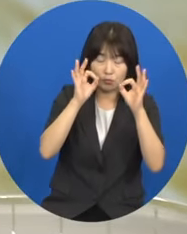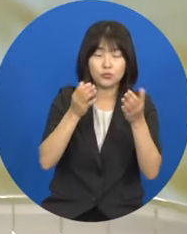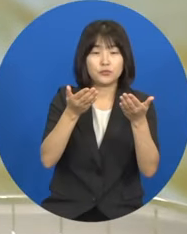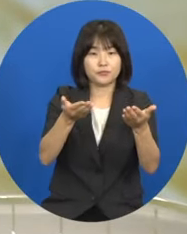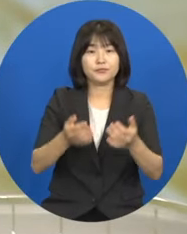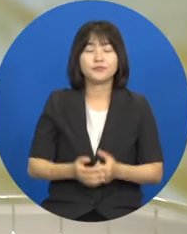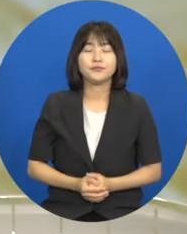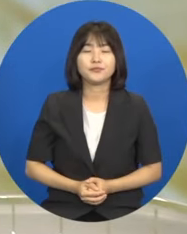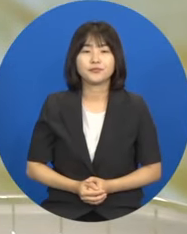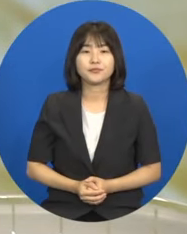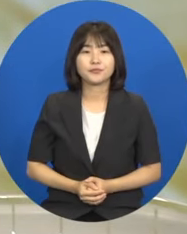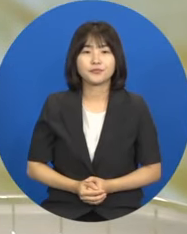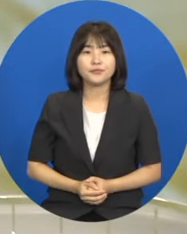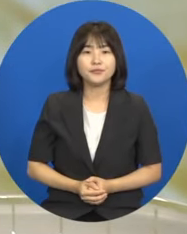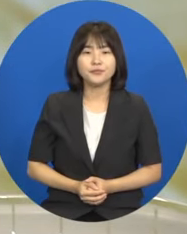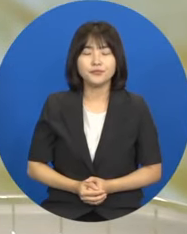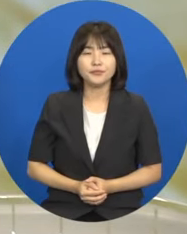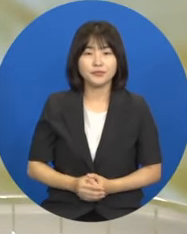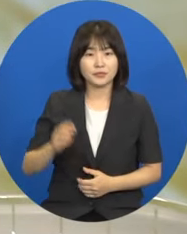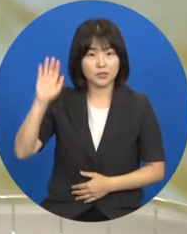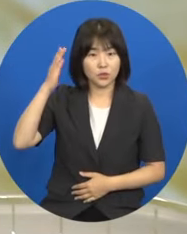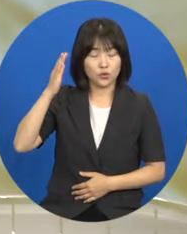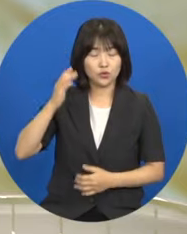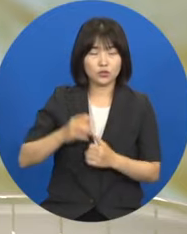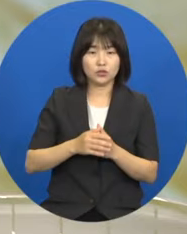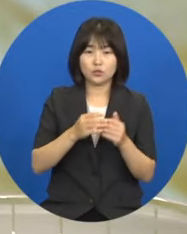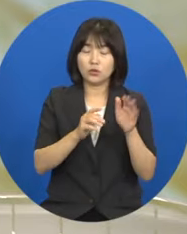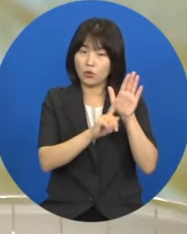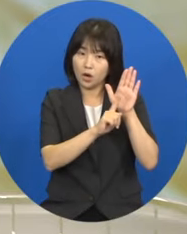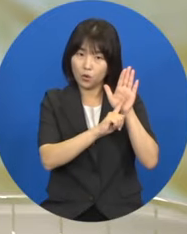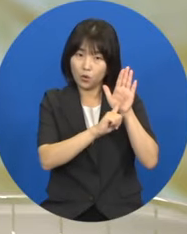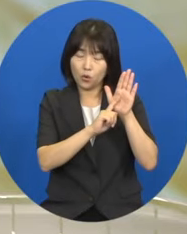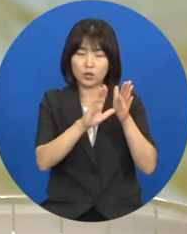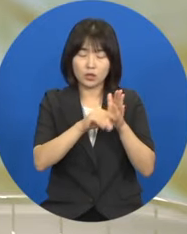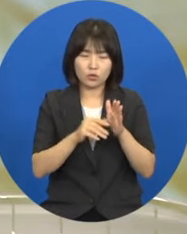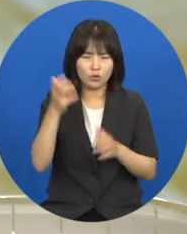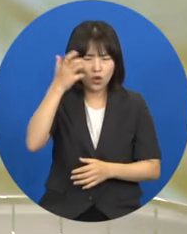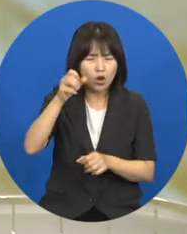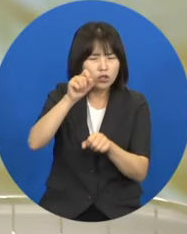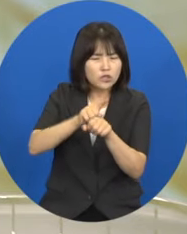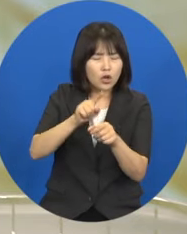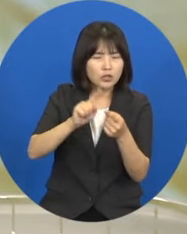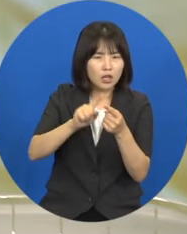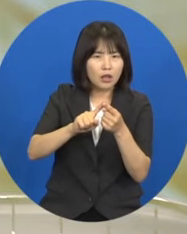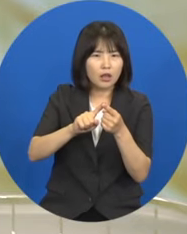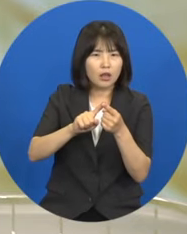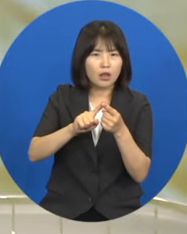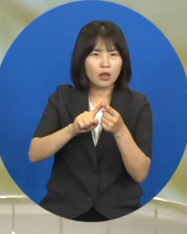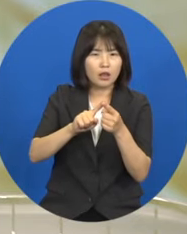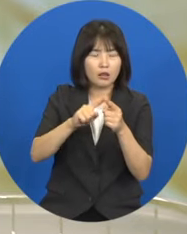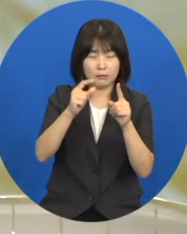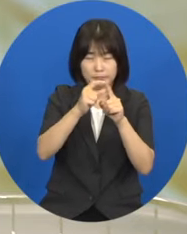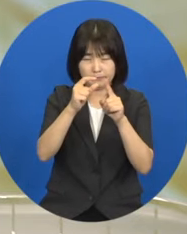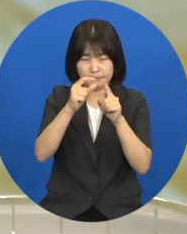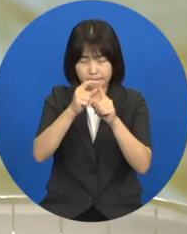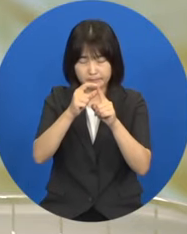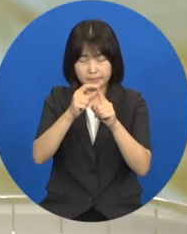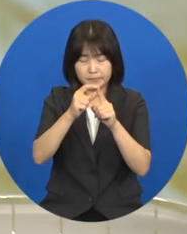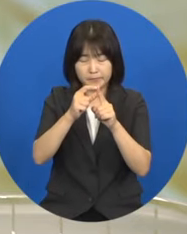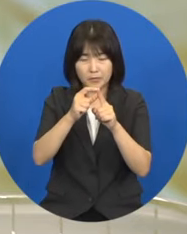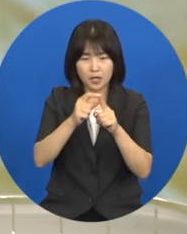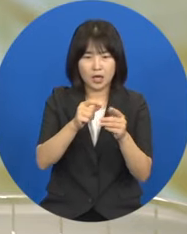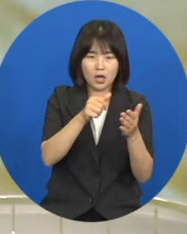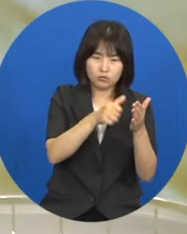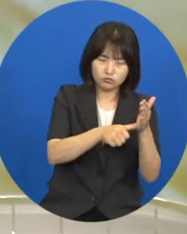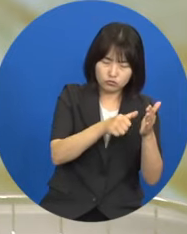있습니다. 요즘에 상업 광고에서도 영성 하면서 물건을 잘 팔려고 그래서 웰빙과